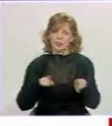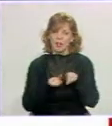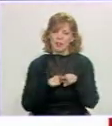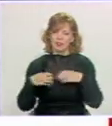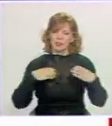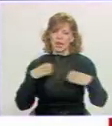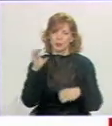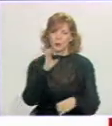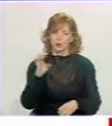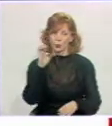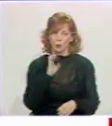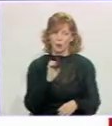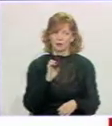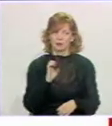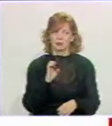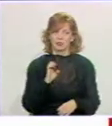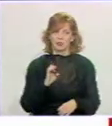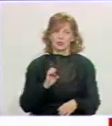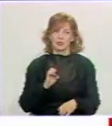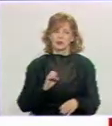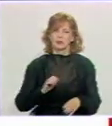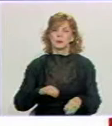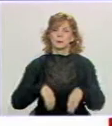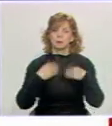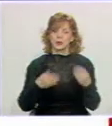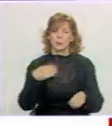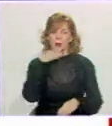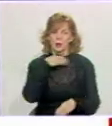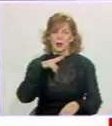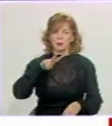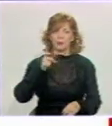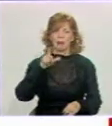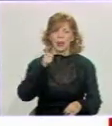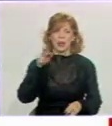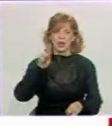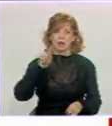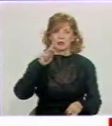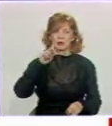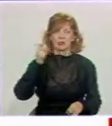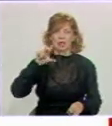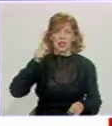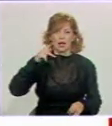de colegul meu, Valer de la Chiesa. Mulțumesc frumos, maestre.